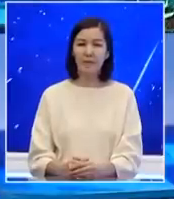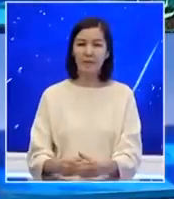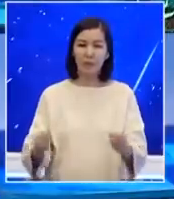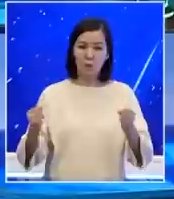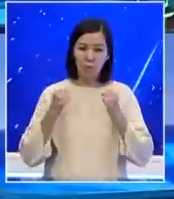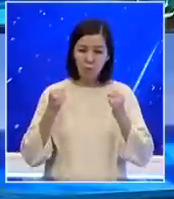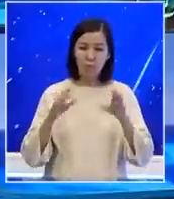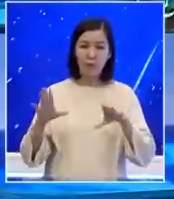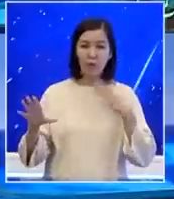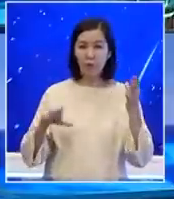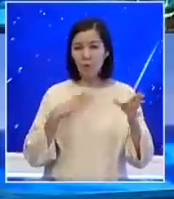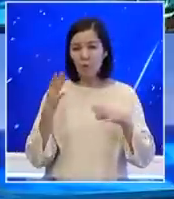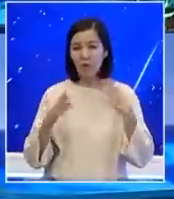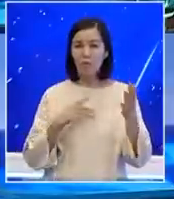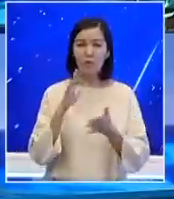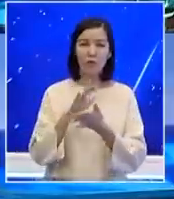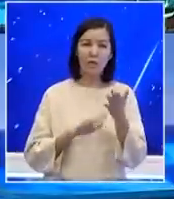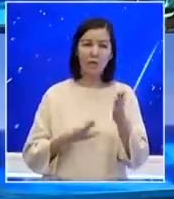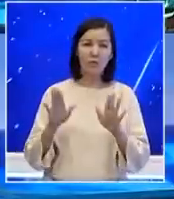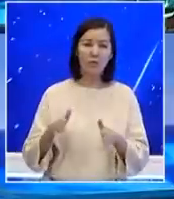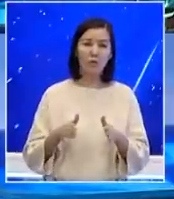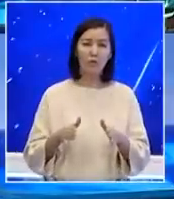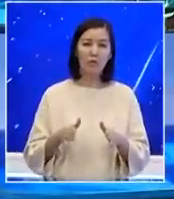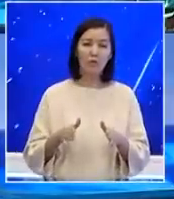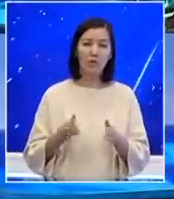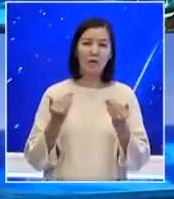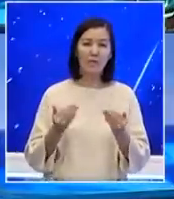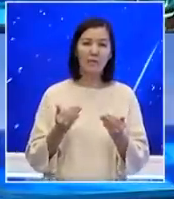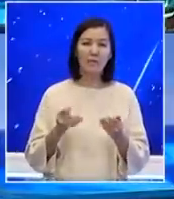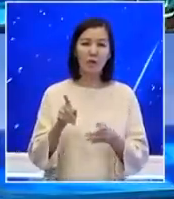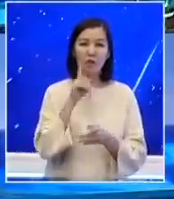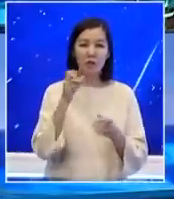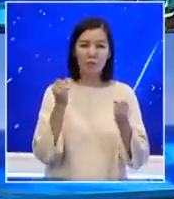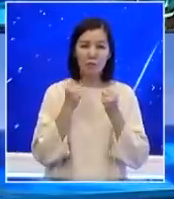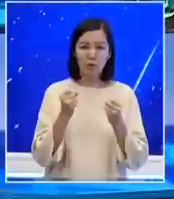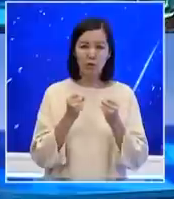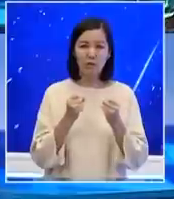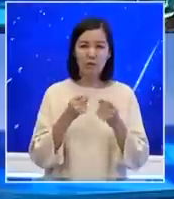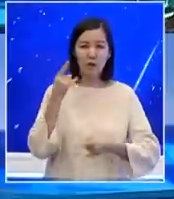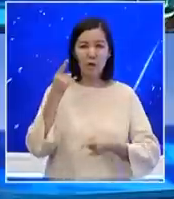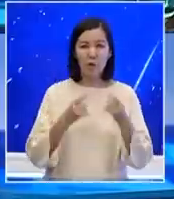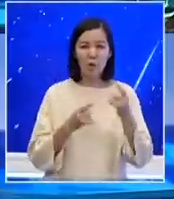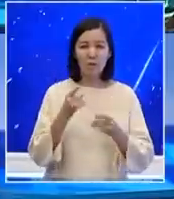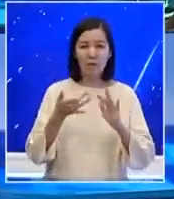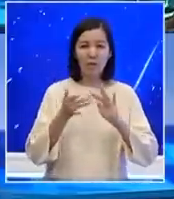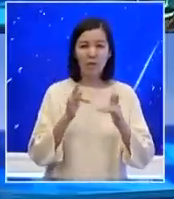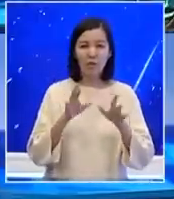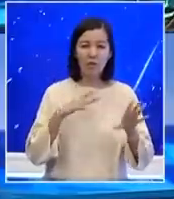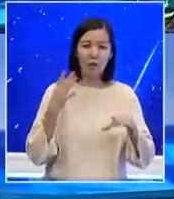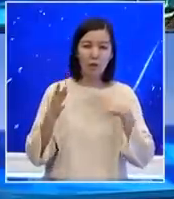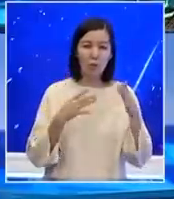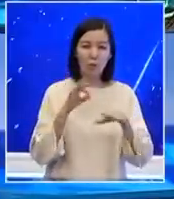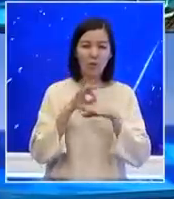Қандай жағдайда да спорттан қолызбеу керек. Төтенше жағдай тұсында жас спортшылар үшінде онлайн жаттығу өткізіле бастады. Бүгін Алматы